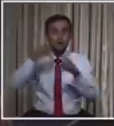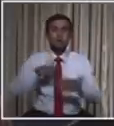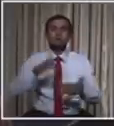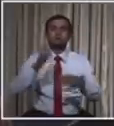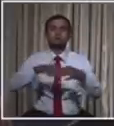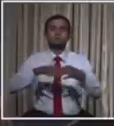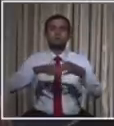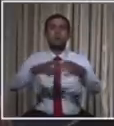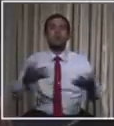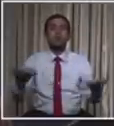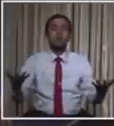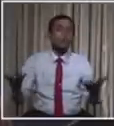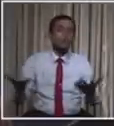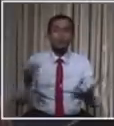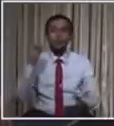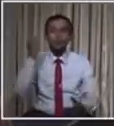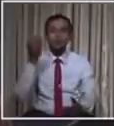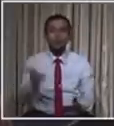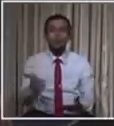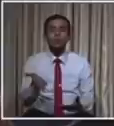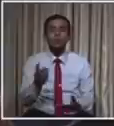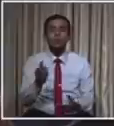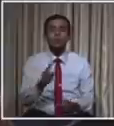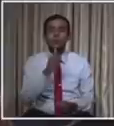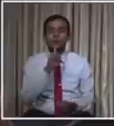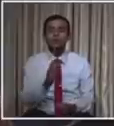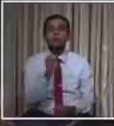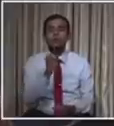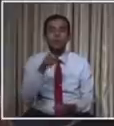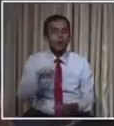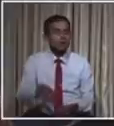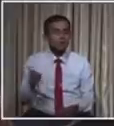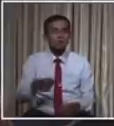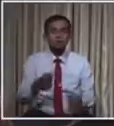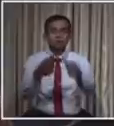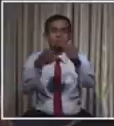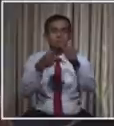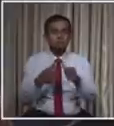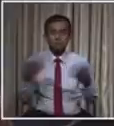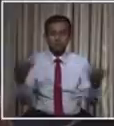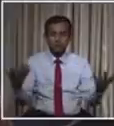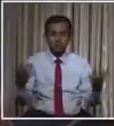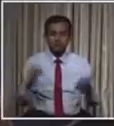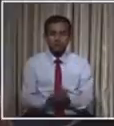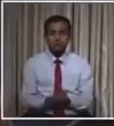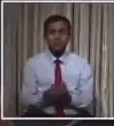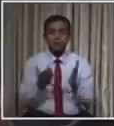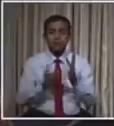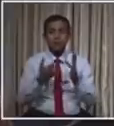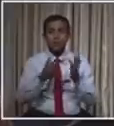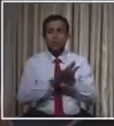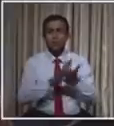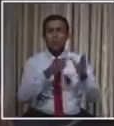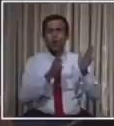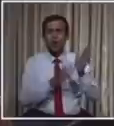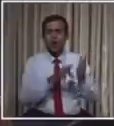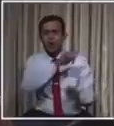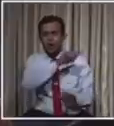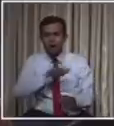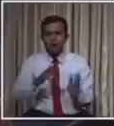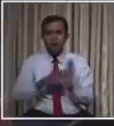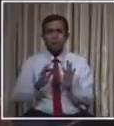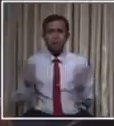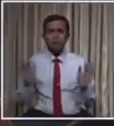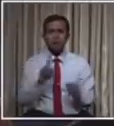කරා කොහේ නිලධාරියා මොකක්ද ඒක කිව්වේ කියලා අද වෙනකන් උත්තර නැහැ දැන් මේ රොහාන් ගුණරත්න කියලා කෙනෙක් ඇවිල්ලා මාධ්‍යයට අතු වෙලා